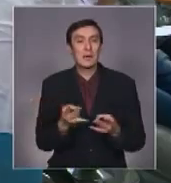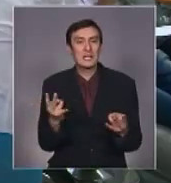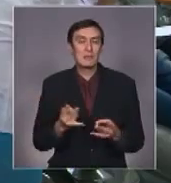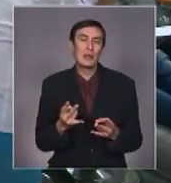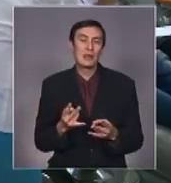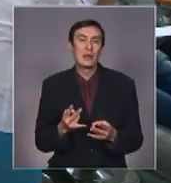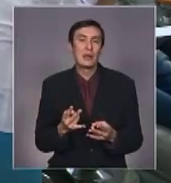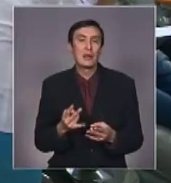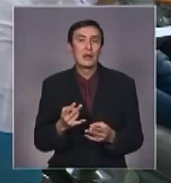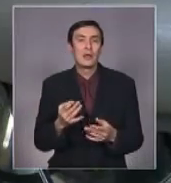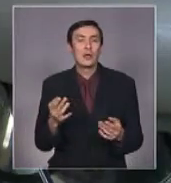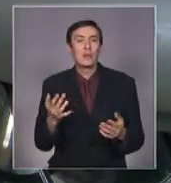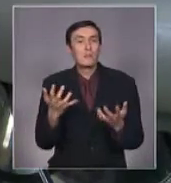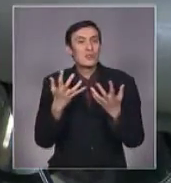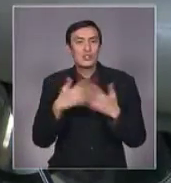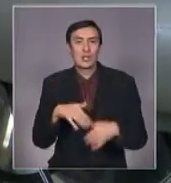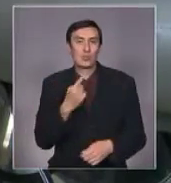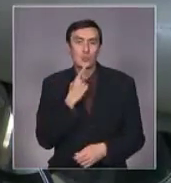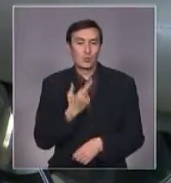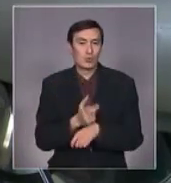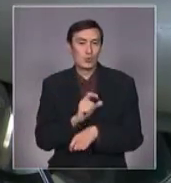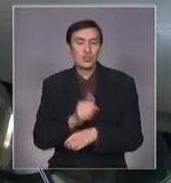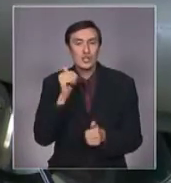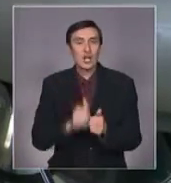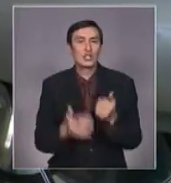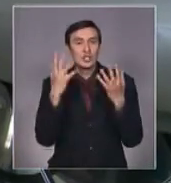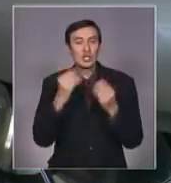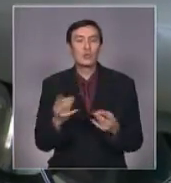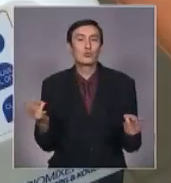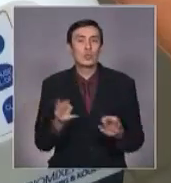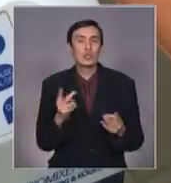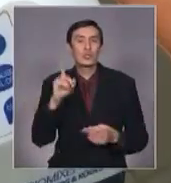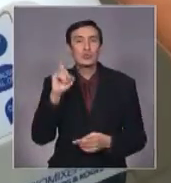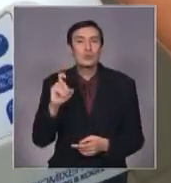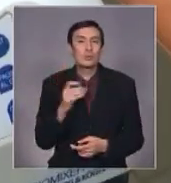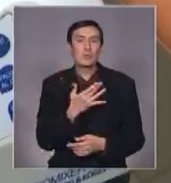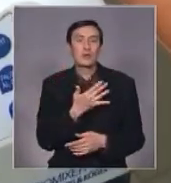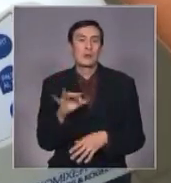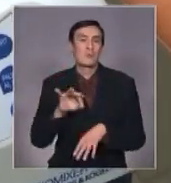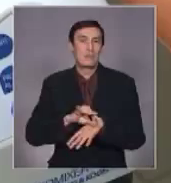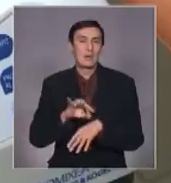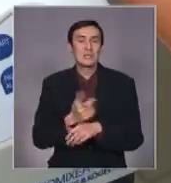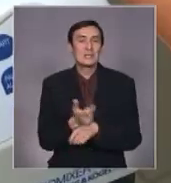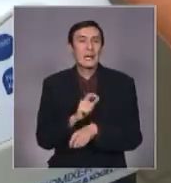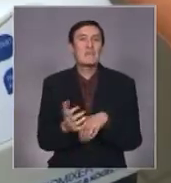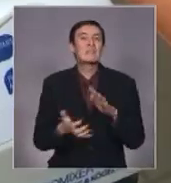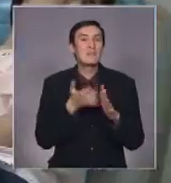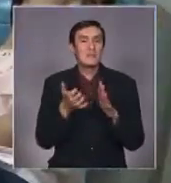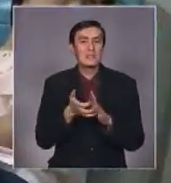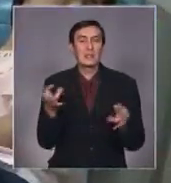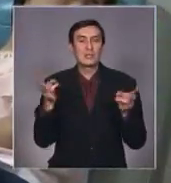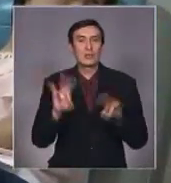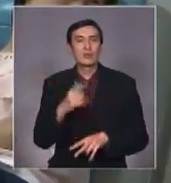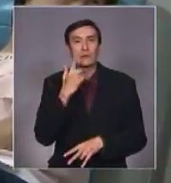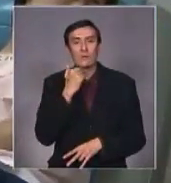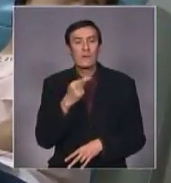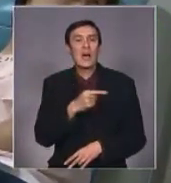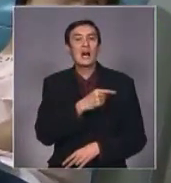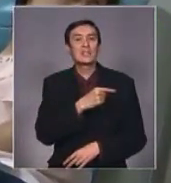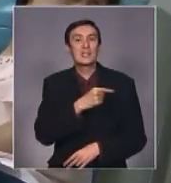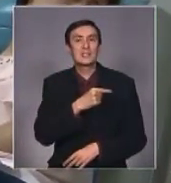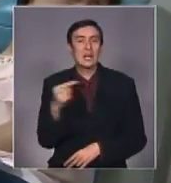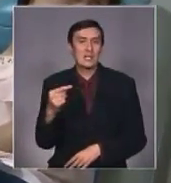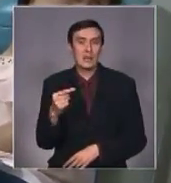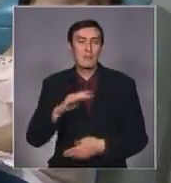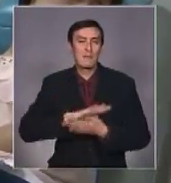необходимой плаценты посчитать невозможно. Каждый день в ней нужно сотни пациентов. Самой дефицитной остается кровь с